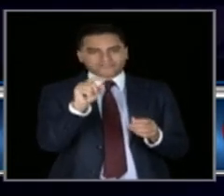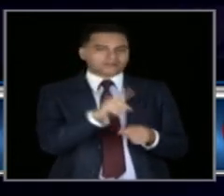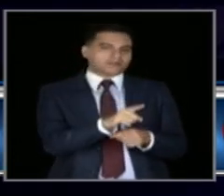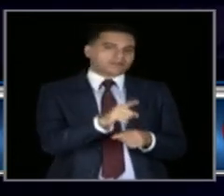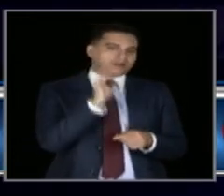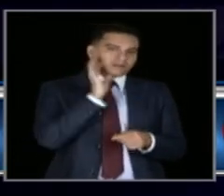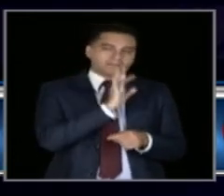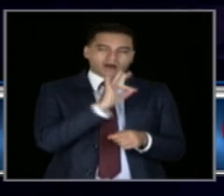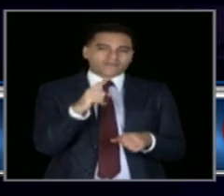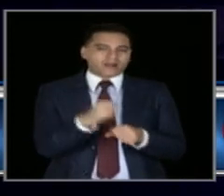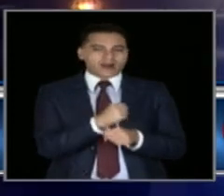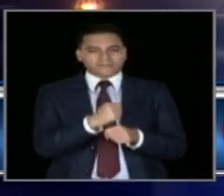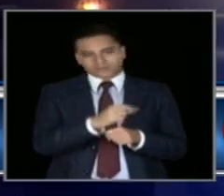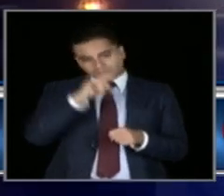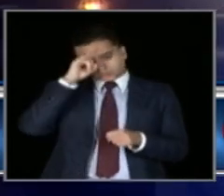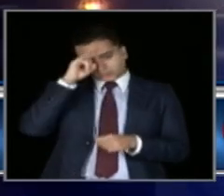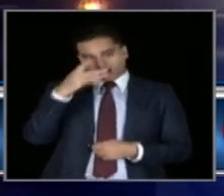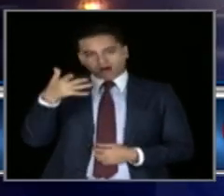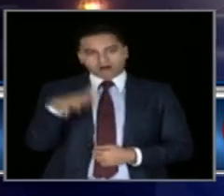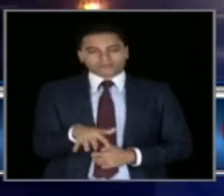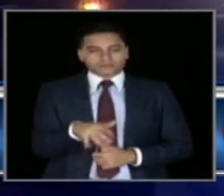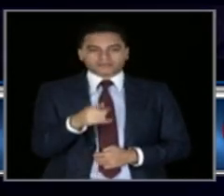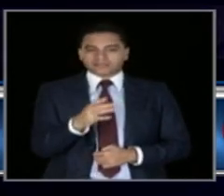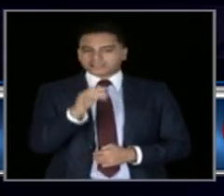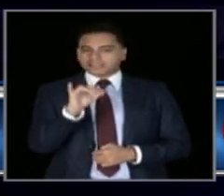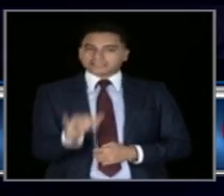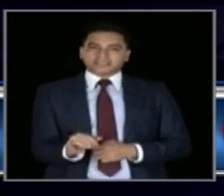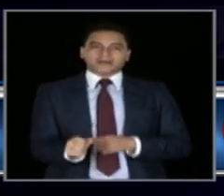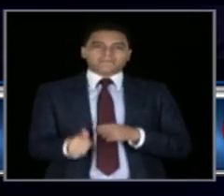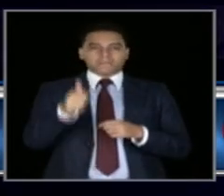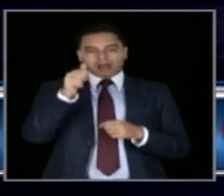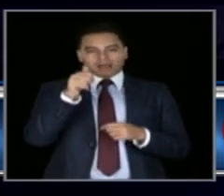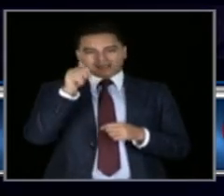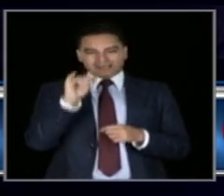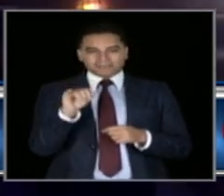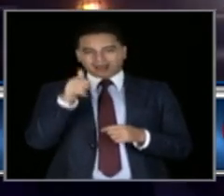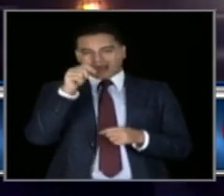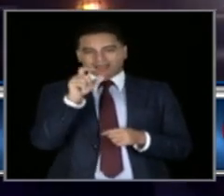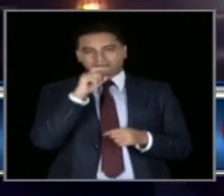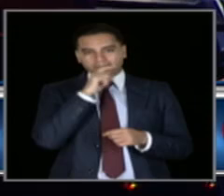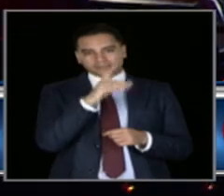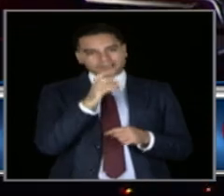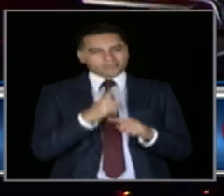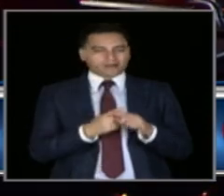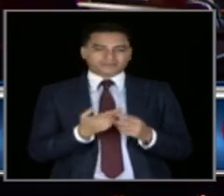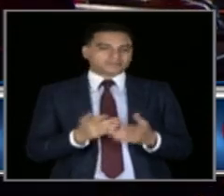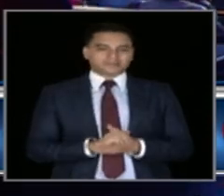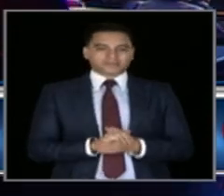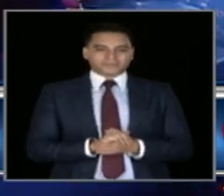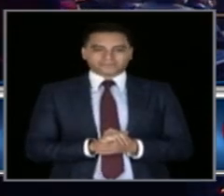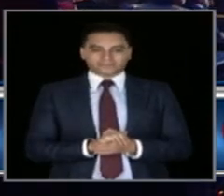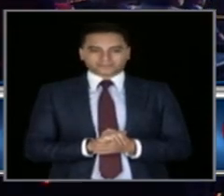فنان مشهور بأدوار الشر. إيمان محمد، إجابة خاطئة.